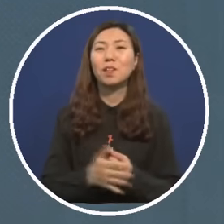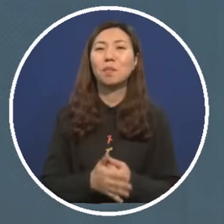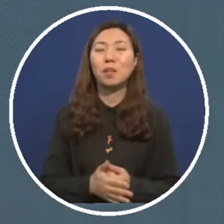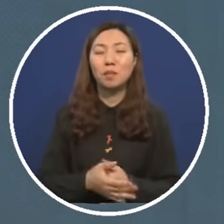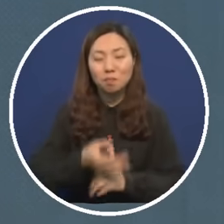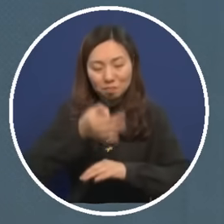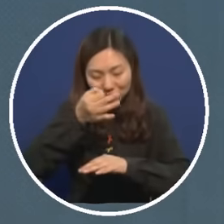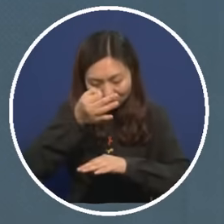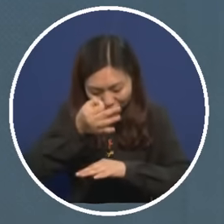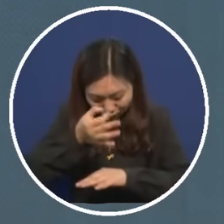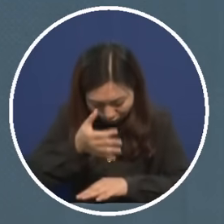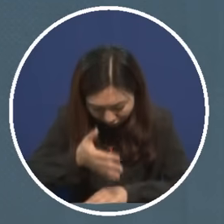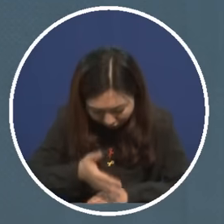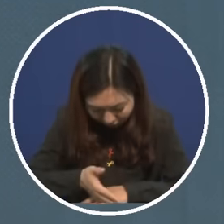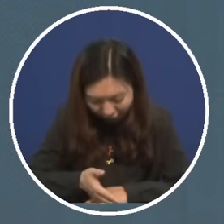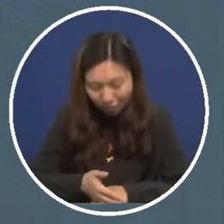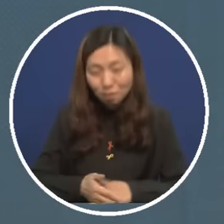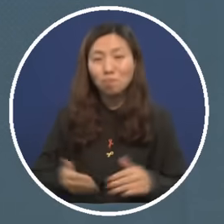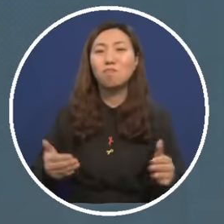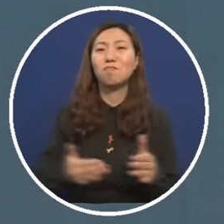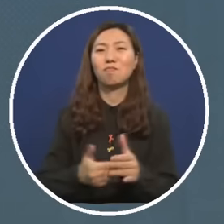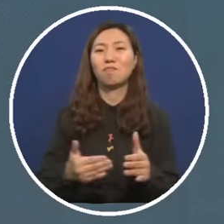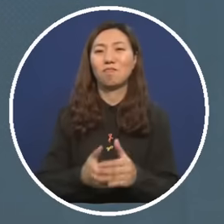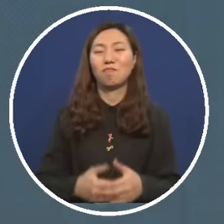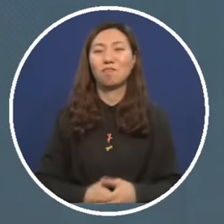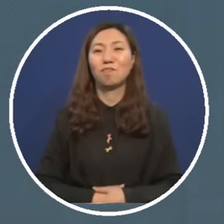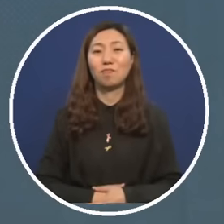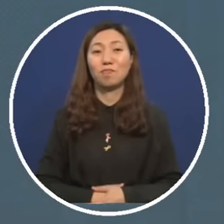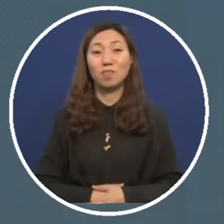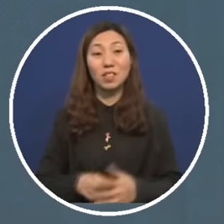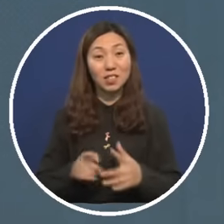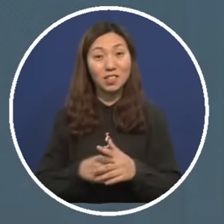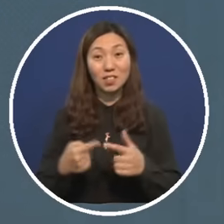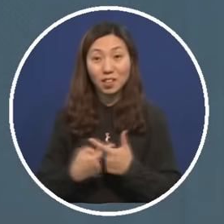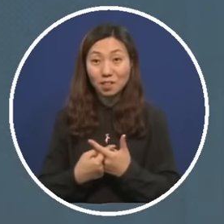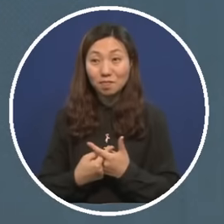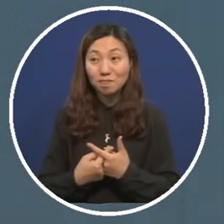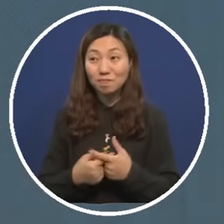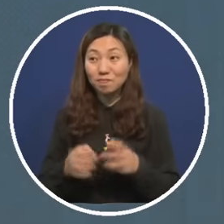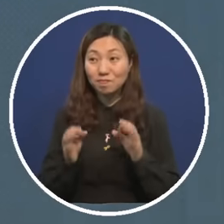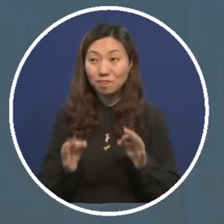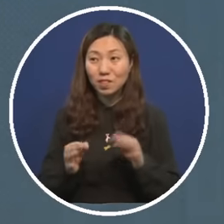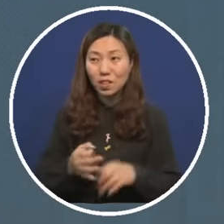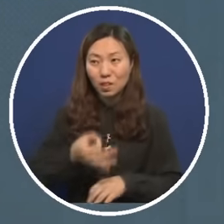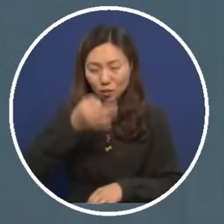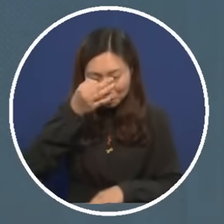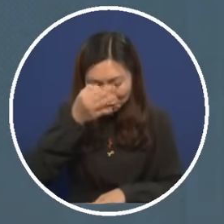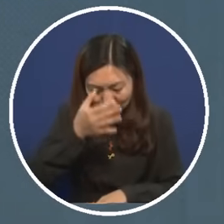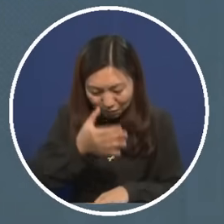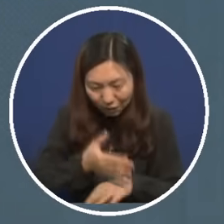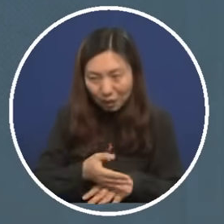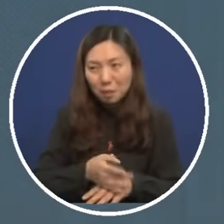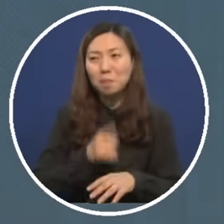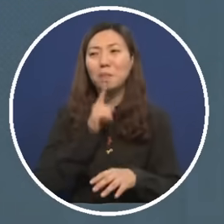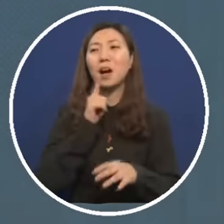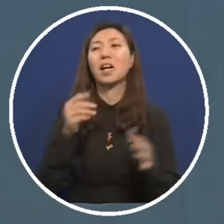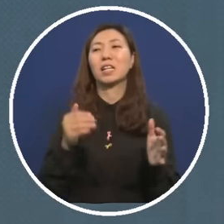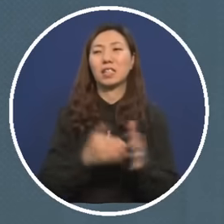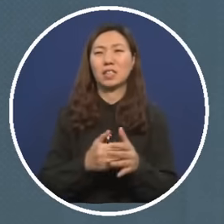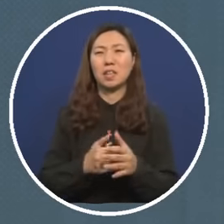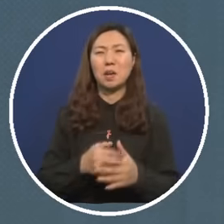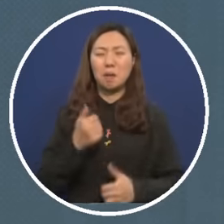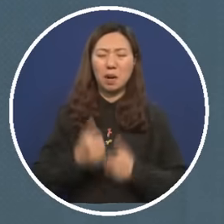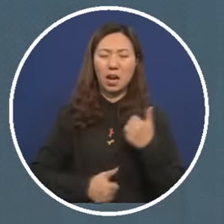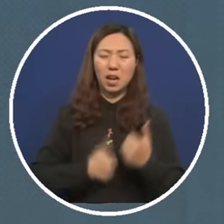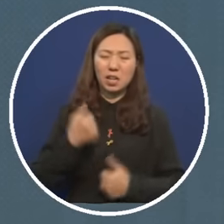죄송합니다 이러면 되는 거예요. 이해하시겠죠? 죄송합니다 이러고 만약에 화가